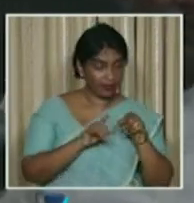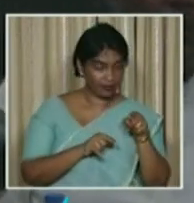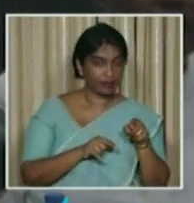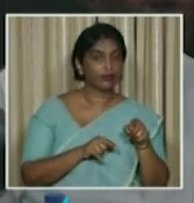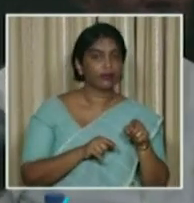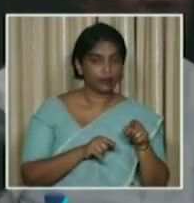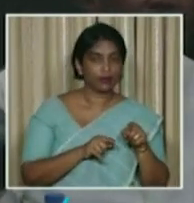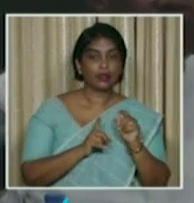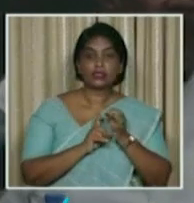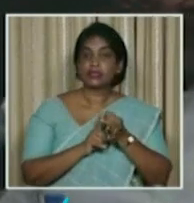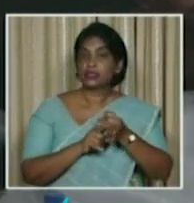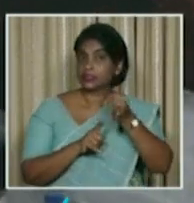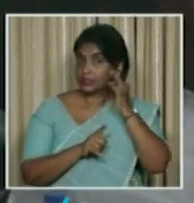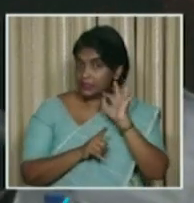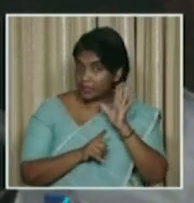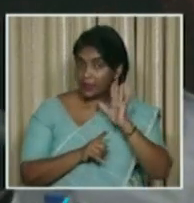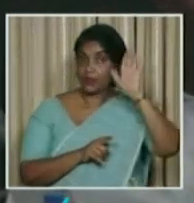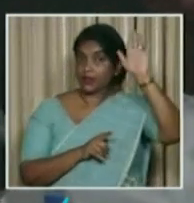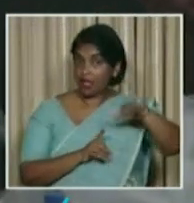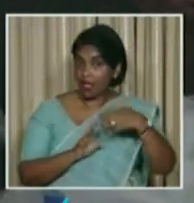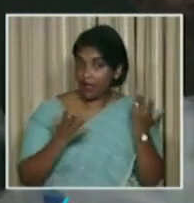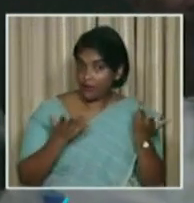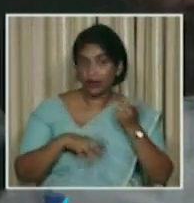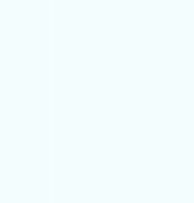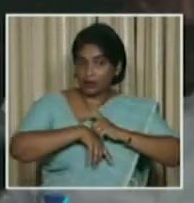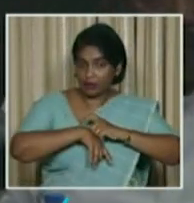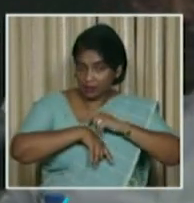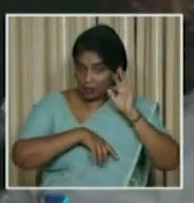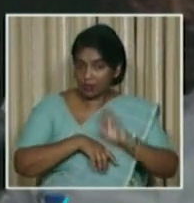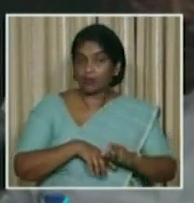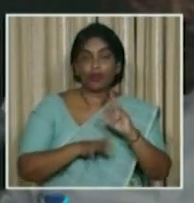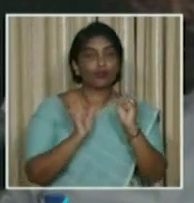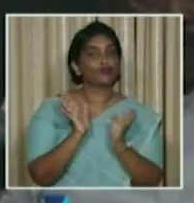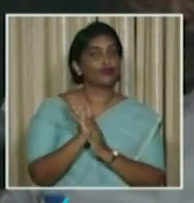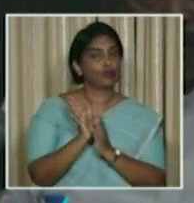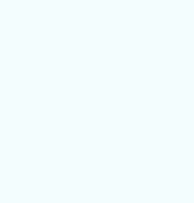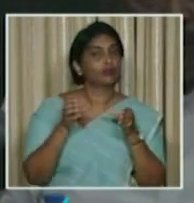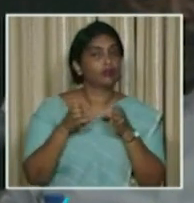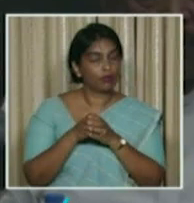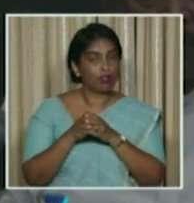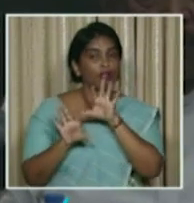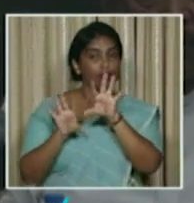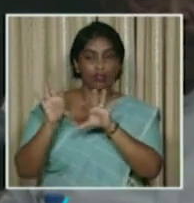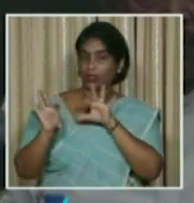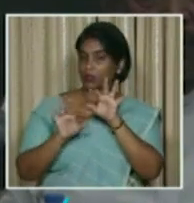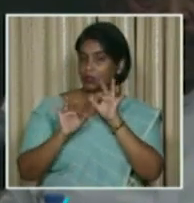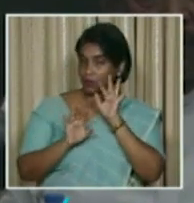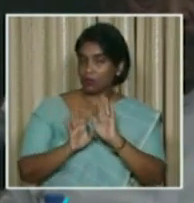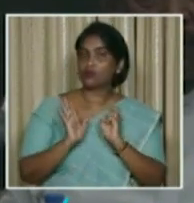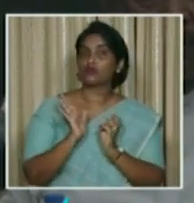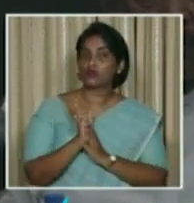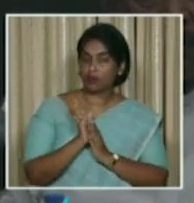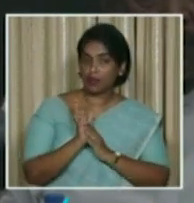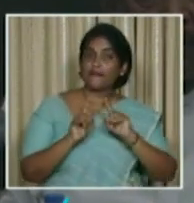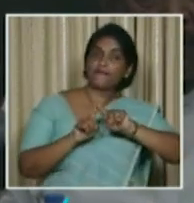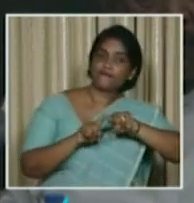තියෙන්නේ සභාපතිවරයා පැමිණ නොසිටින අවස්ථාවකදී කාරක සභාව විසින් තෝරා පත් කරගනු ලබන කාරක සභාවේ